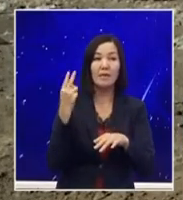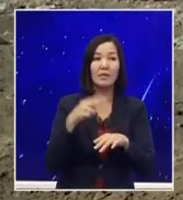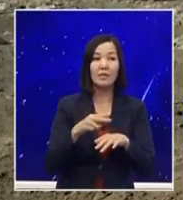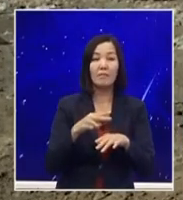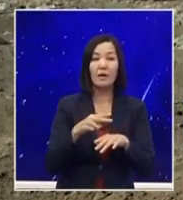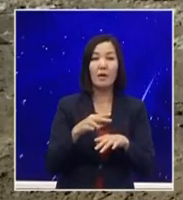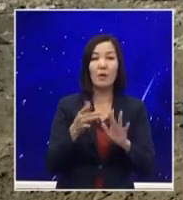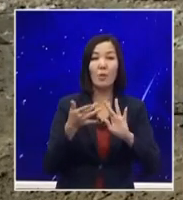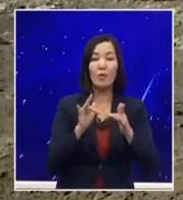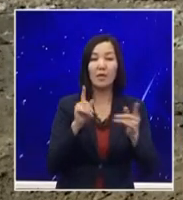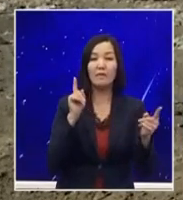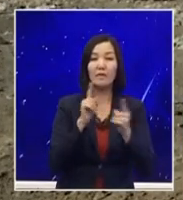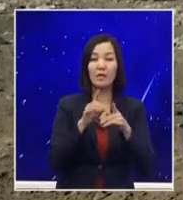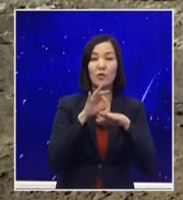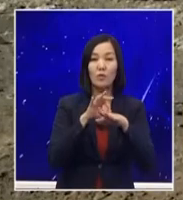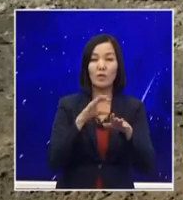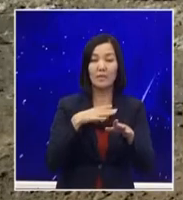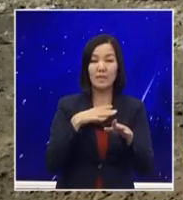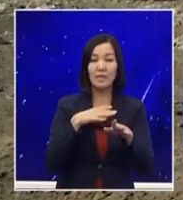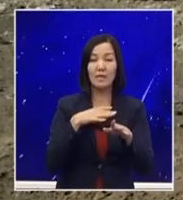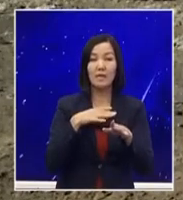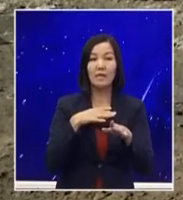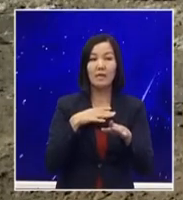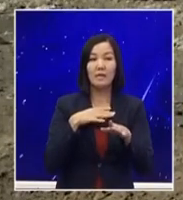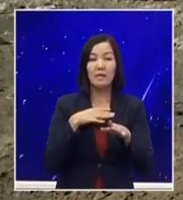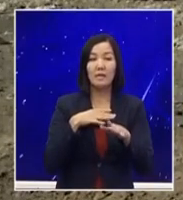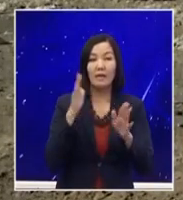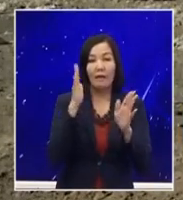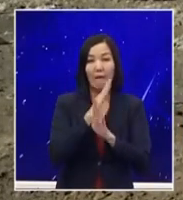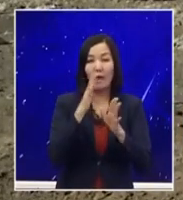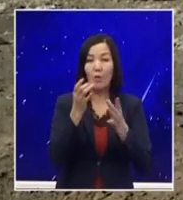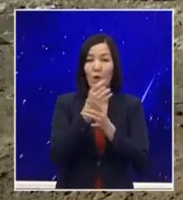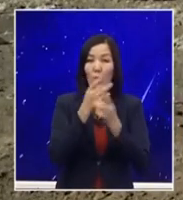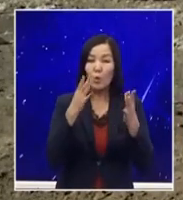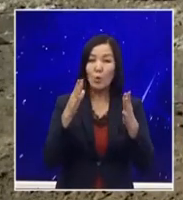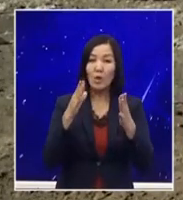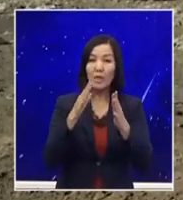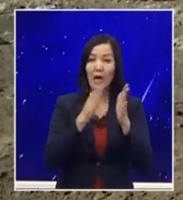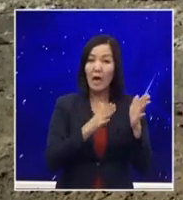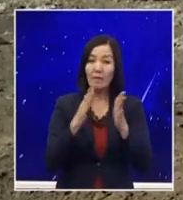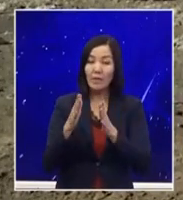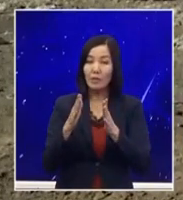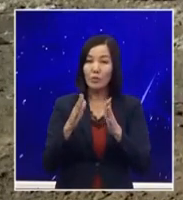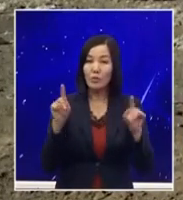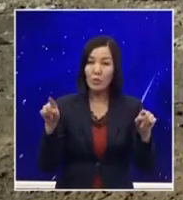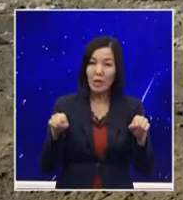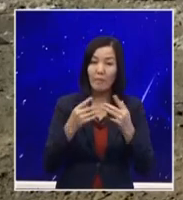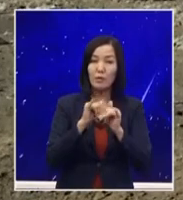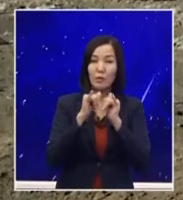онлайн встреча кездесу өткіздік. Бұл кездесуді аясында экологиялық мәдениетті қалыптастыру, қалай ауаны ластамау,